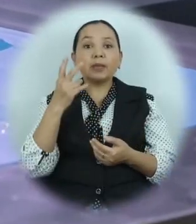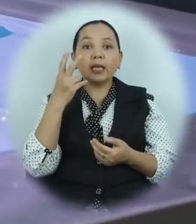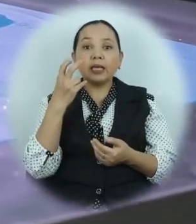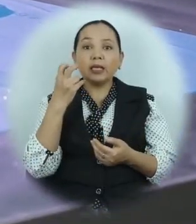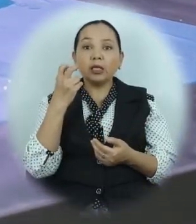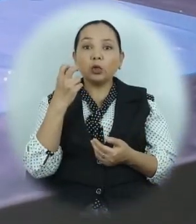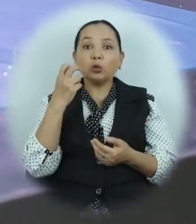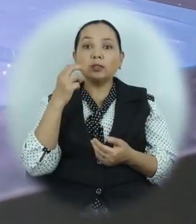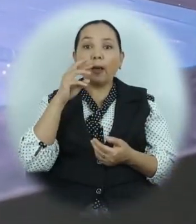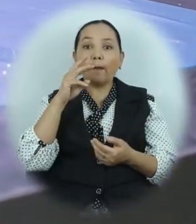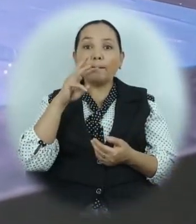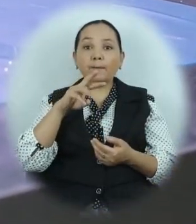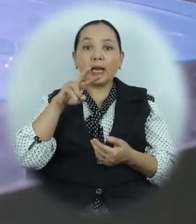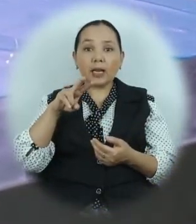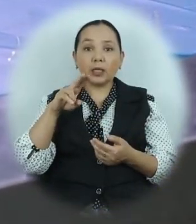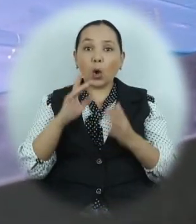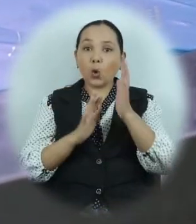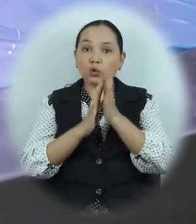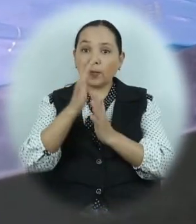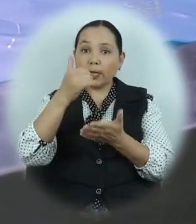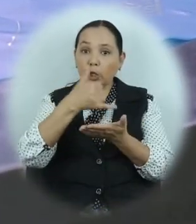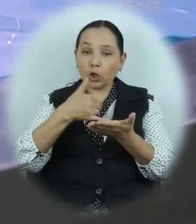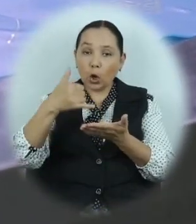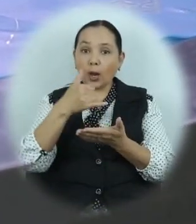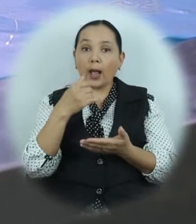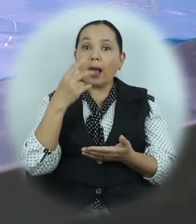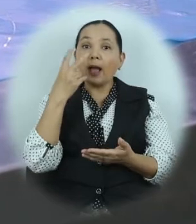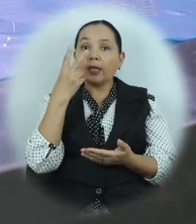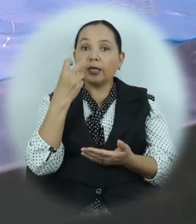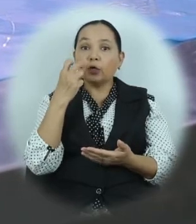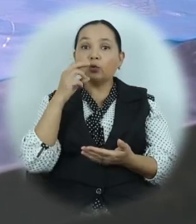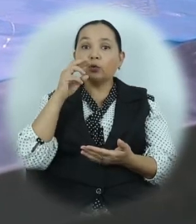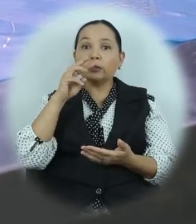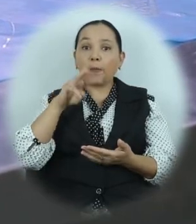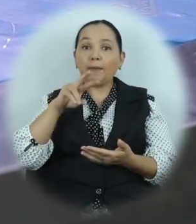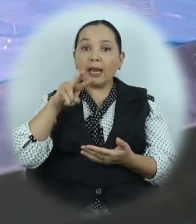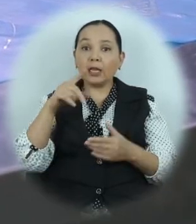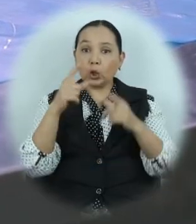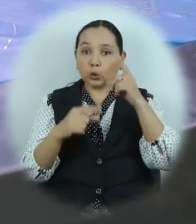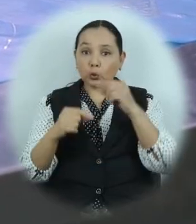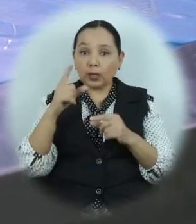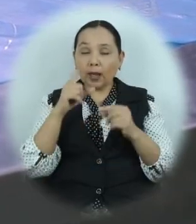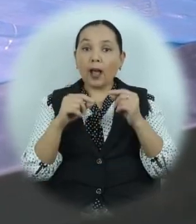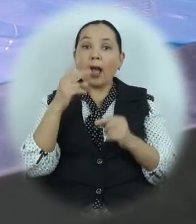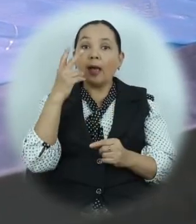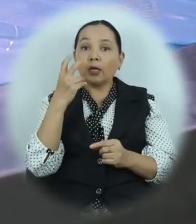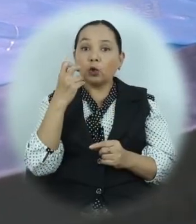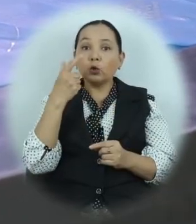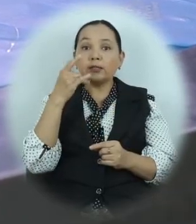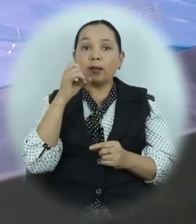200 ml'da o'simlik yog'i, 200 ml'da sut, 200